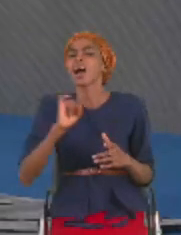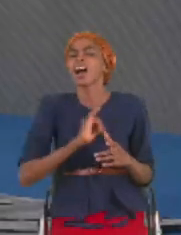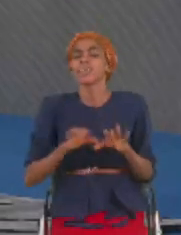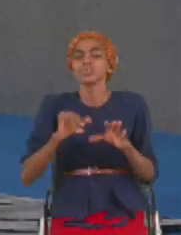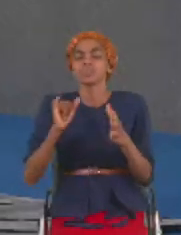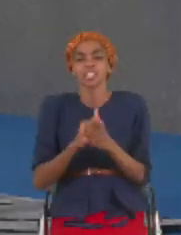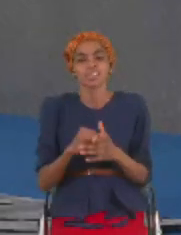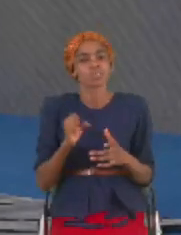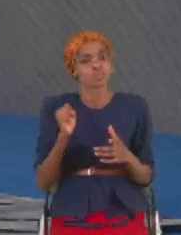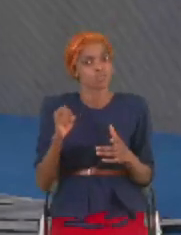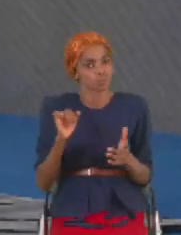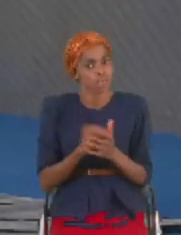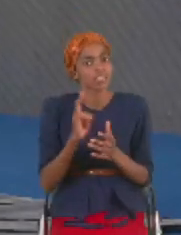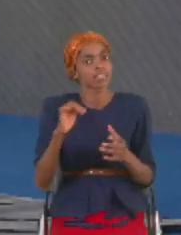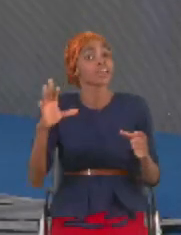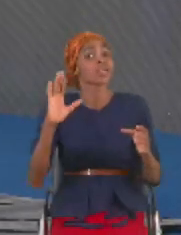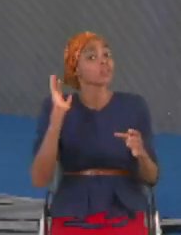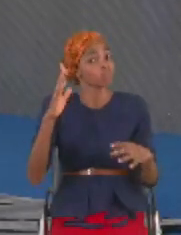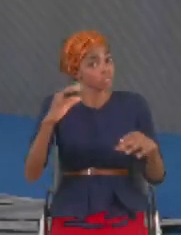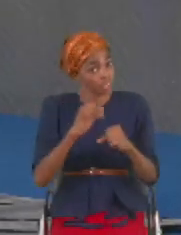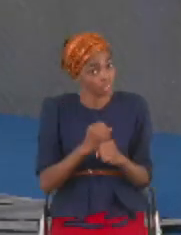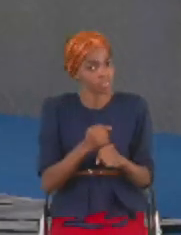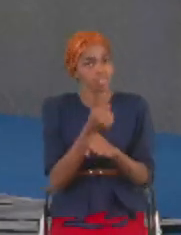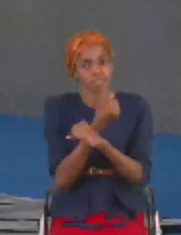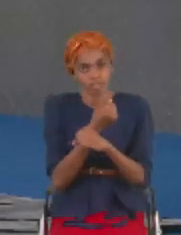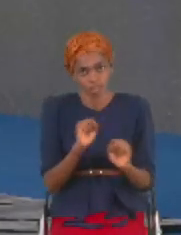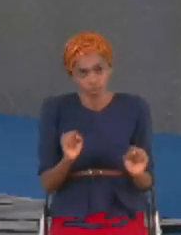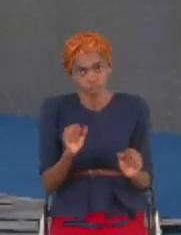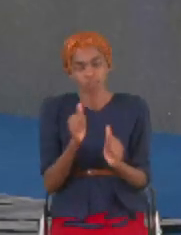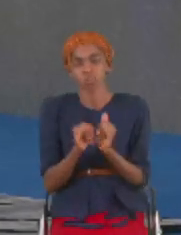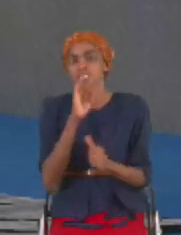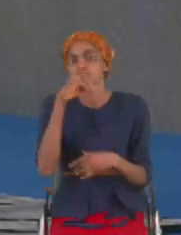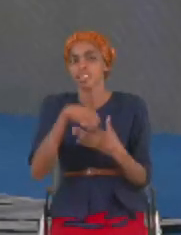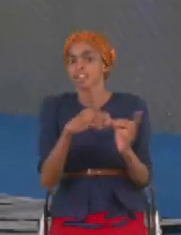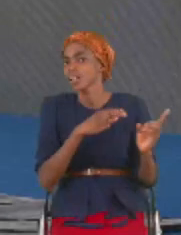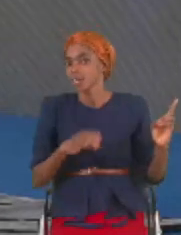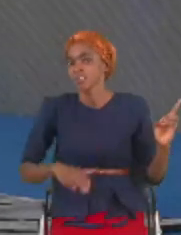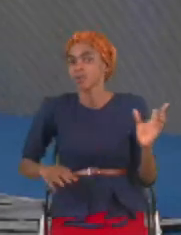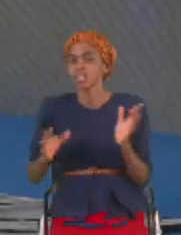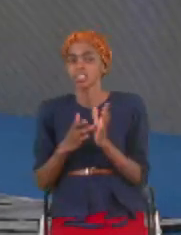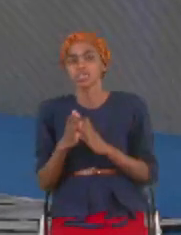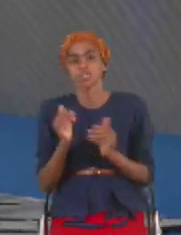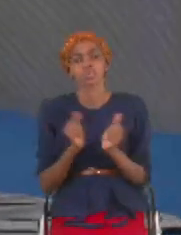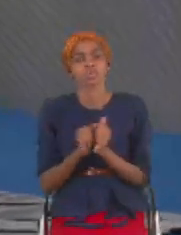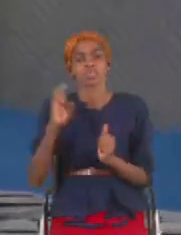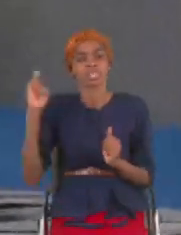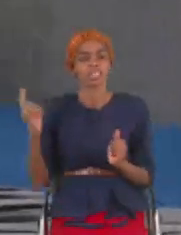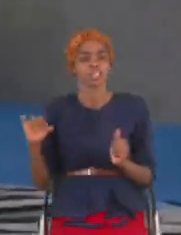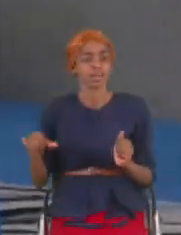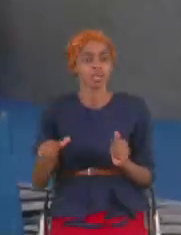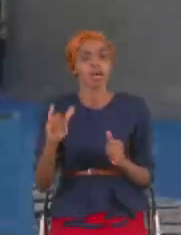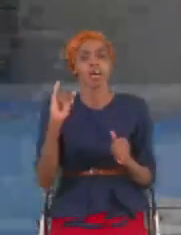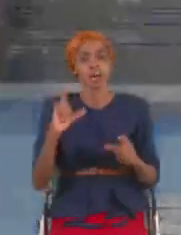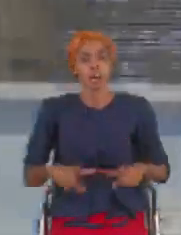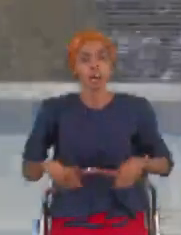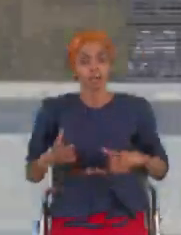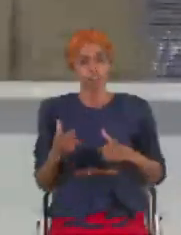à fait qu'ils obtiennent le salut qui est en jeu si tristes heures avec la gloire éternelle